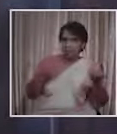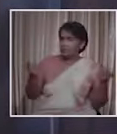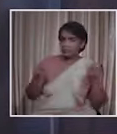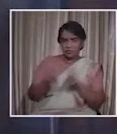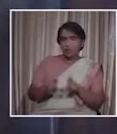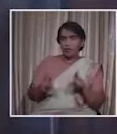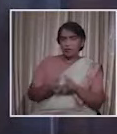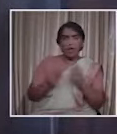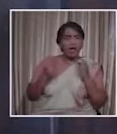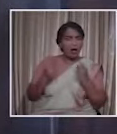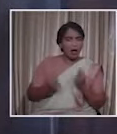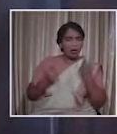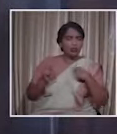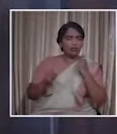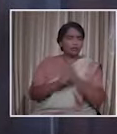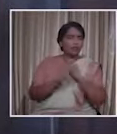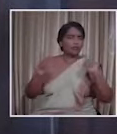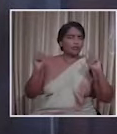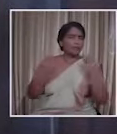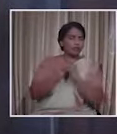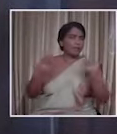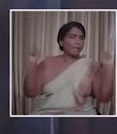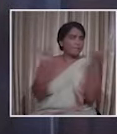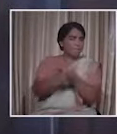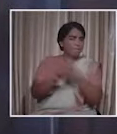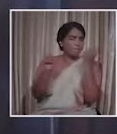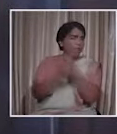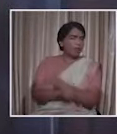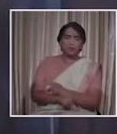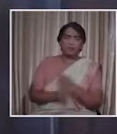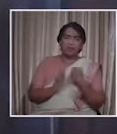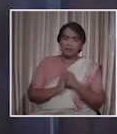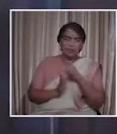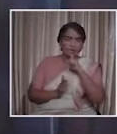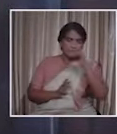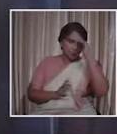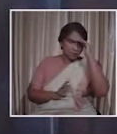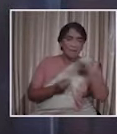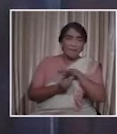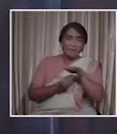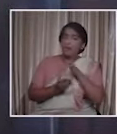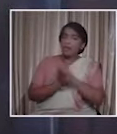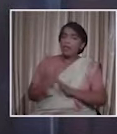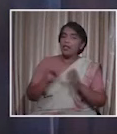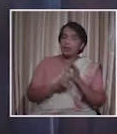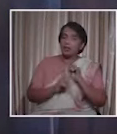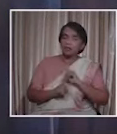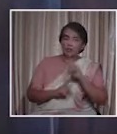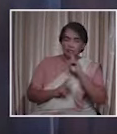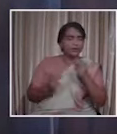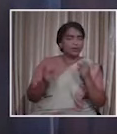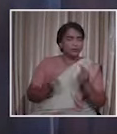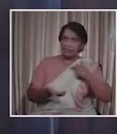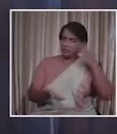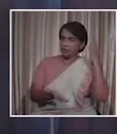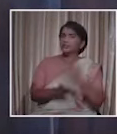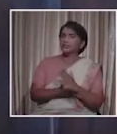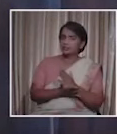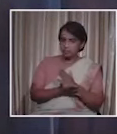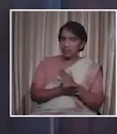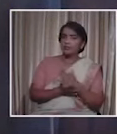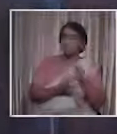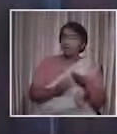මේ හදිසි ස්ථාන මාරුවීම් කරන්නේවා ගරු කතානායකතුමනි මම පරිසරමැතිතුමයන් කියන්නේ වහාම නතර